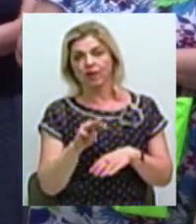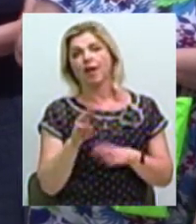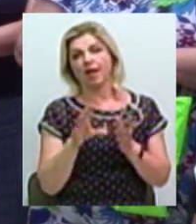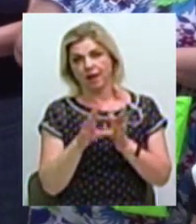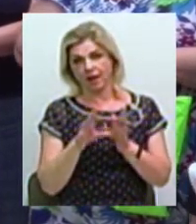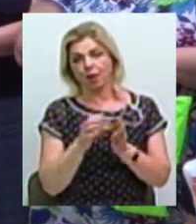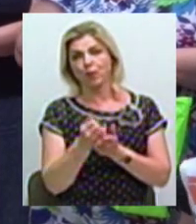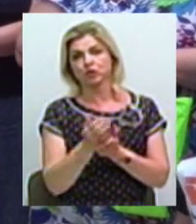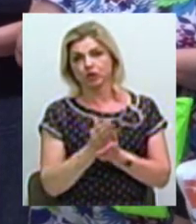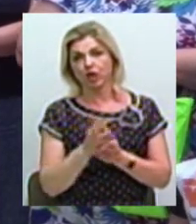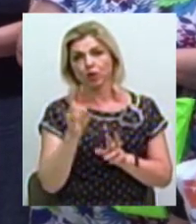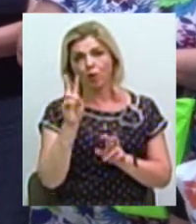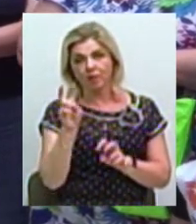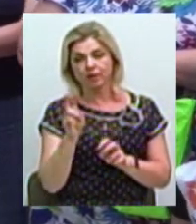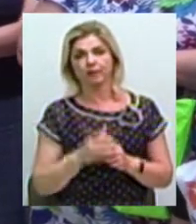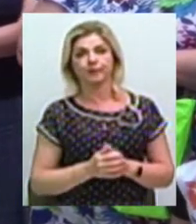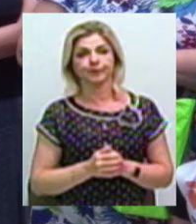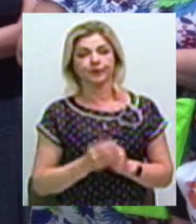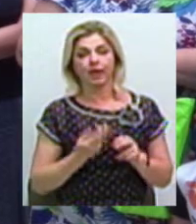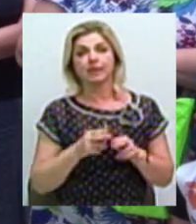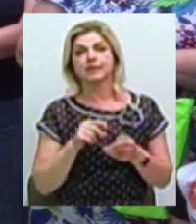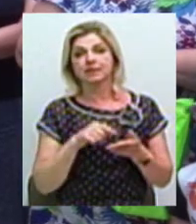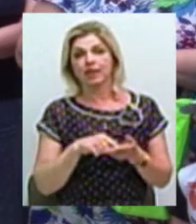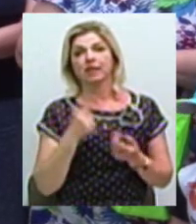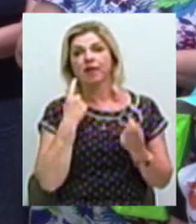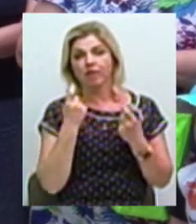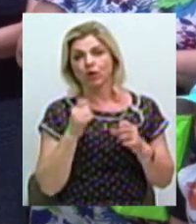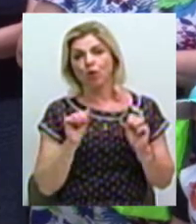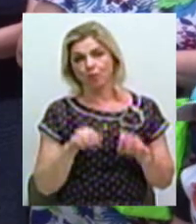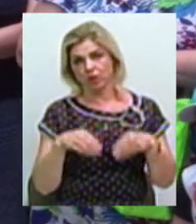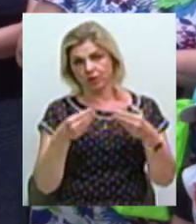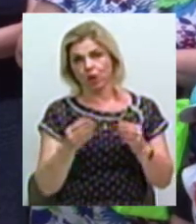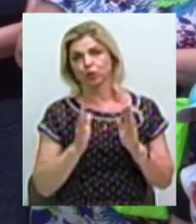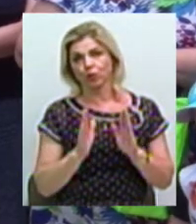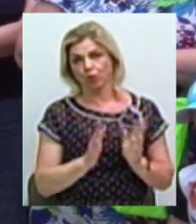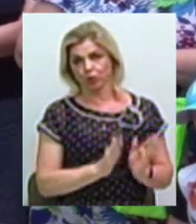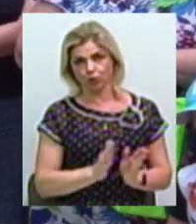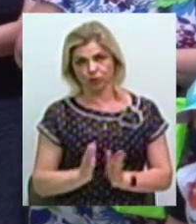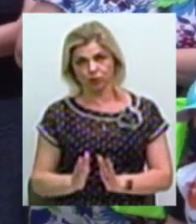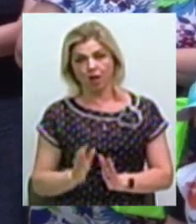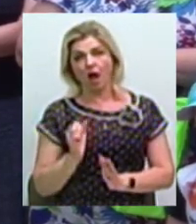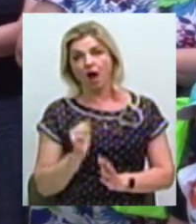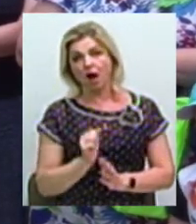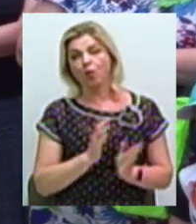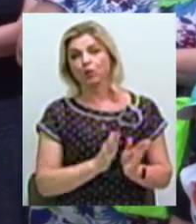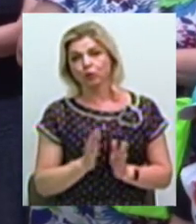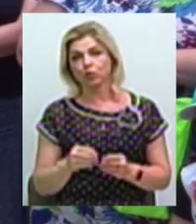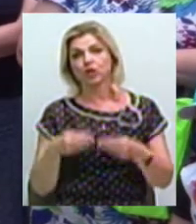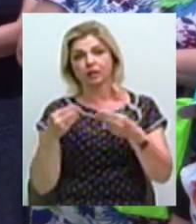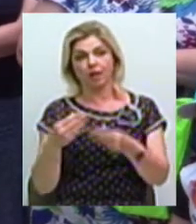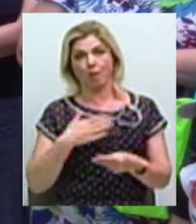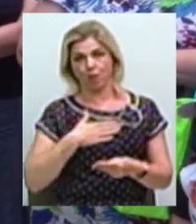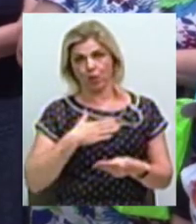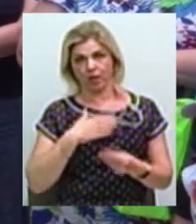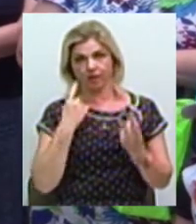енергопостачальної компанії. І ці дані можуть дати тільки гуртожиток. А гуртожиток дає з моїх